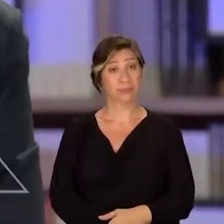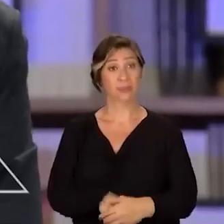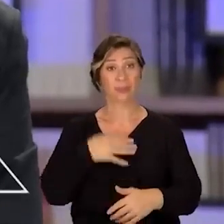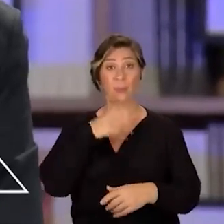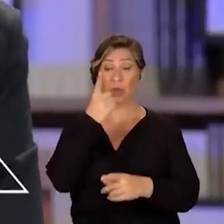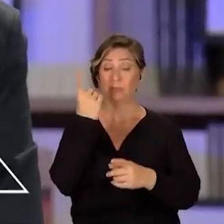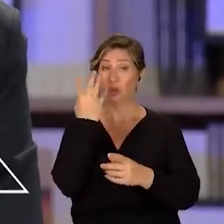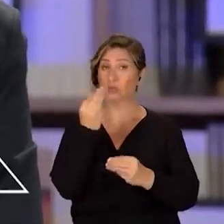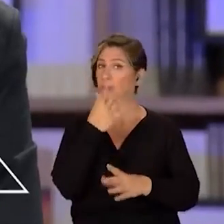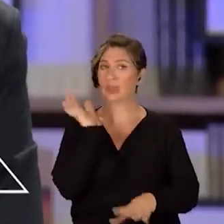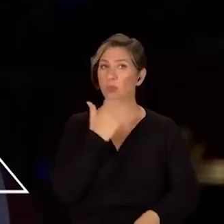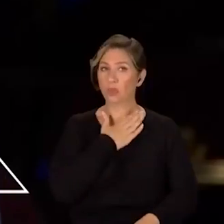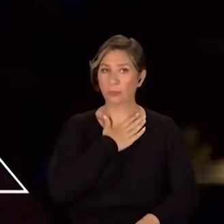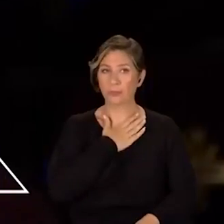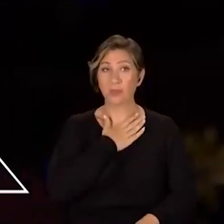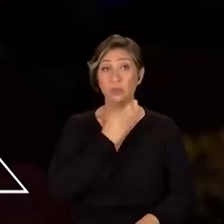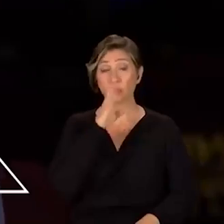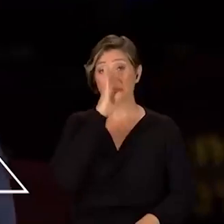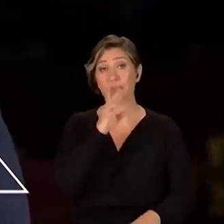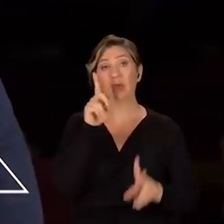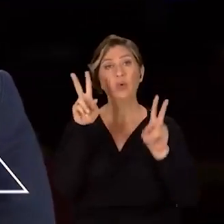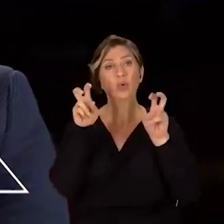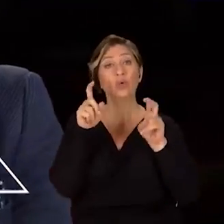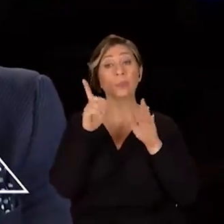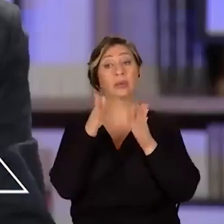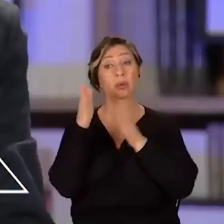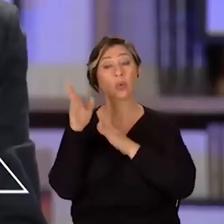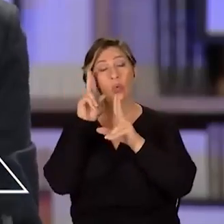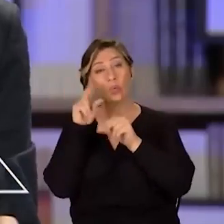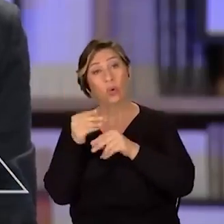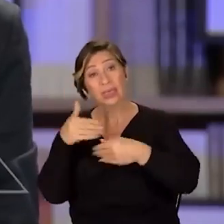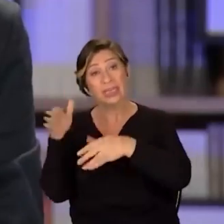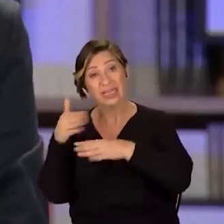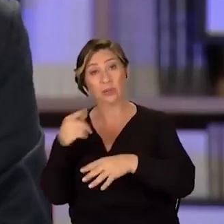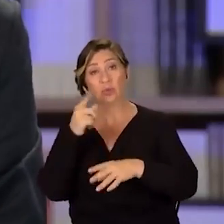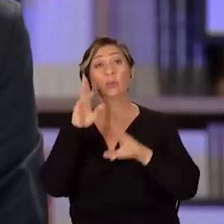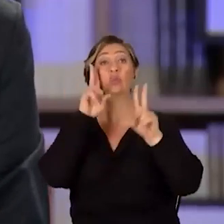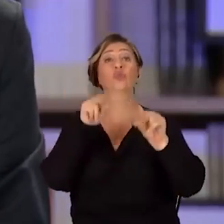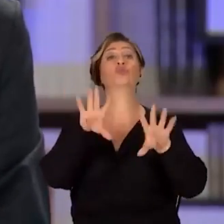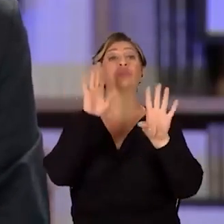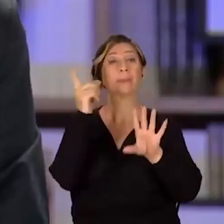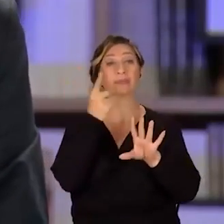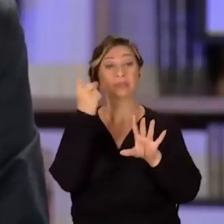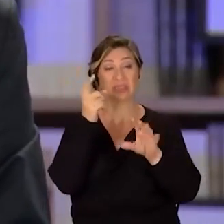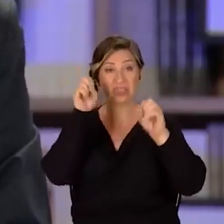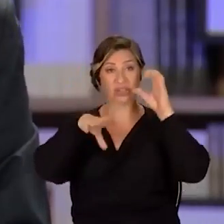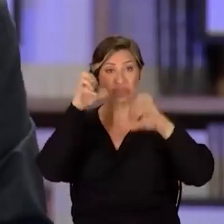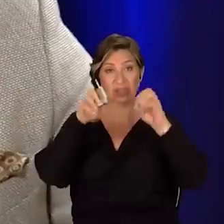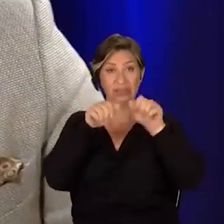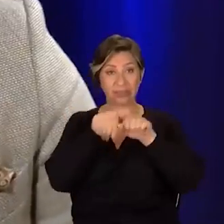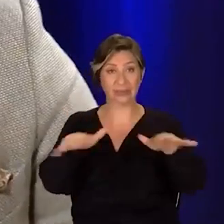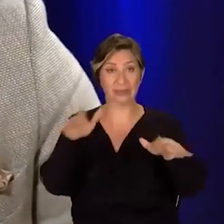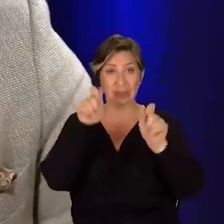bir efekt olduğunu bilmiyordum. Çok, ama çok ciddi konu. Yani bir yandan bu kadar uykuya koşun diyoruz, bir yandan da uyutmayacak bir